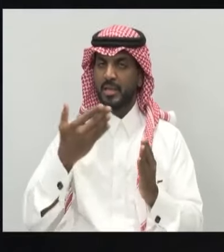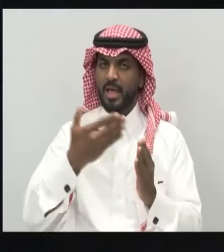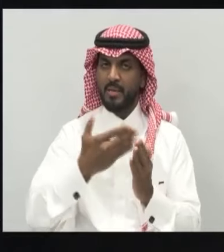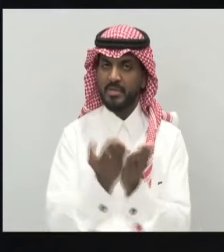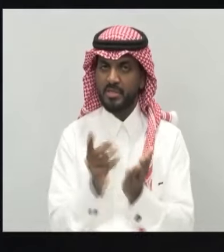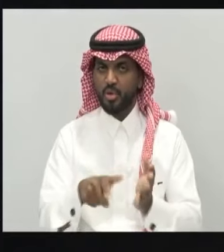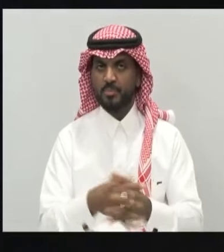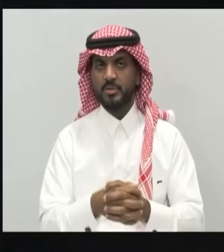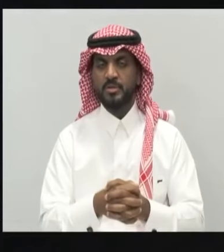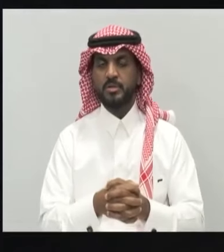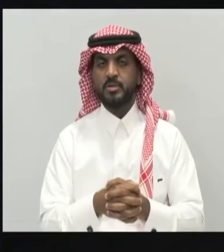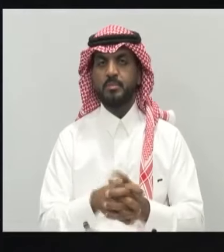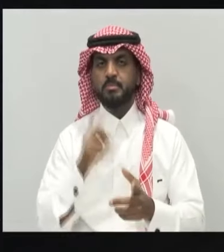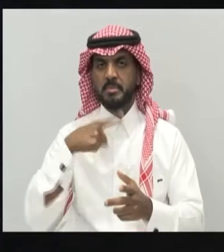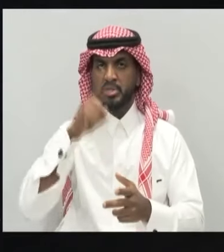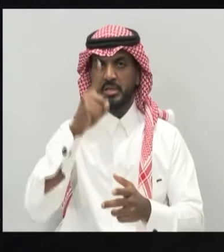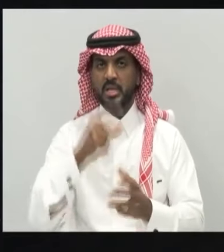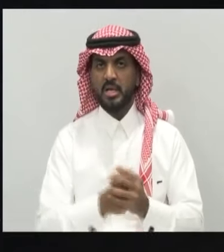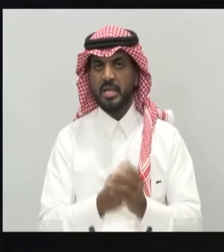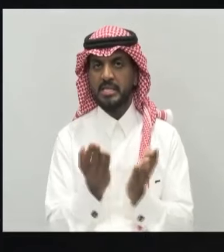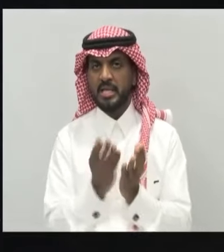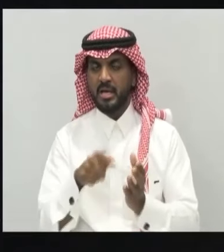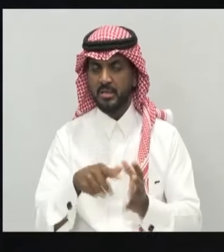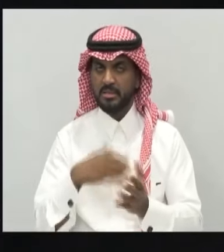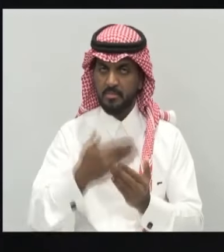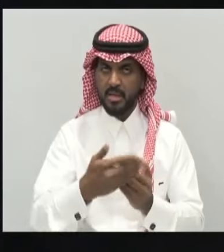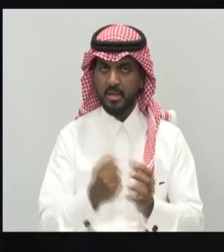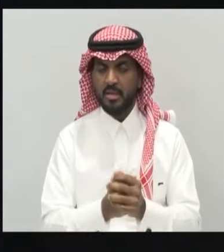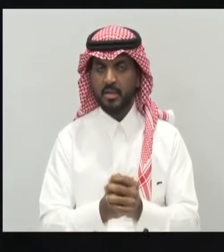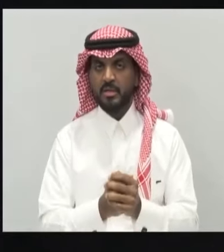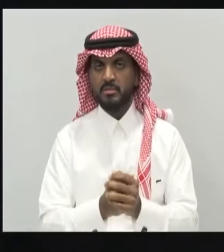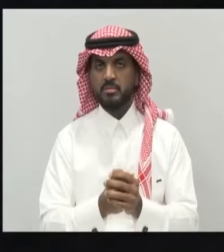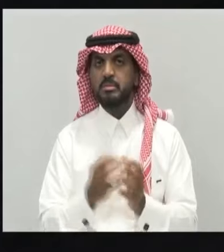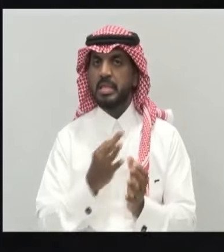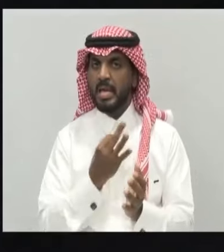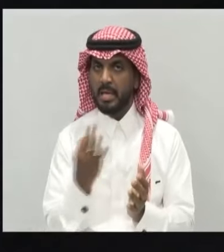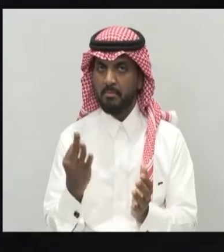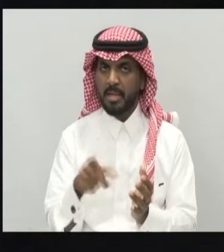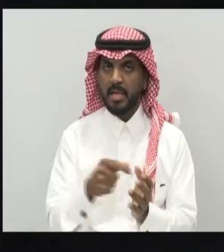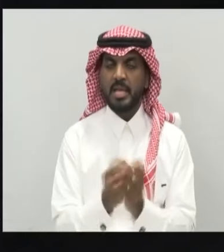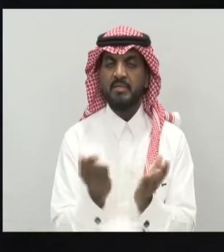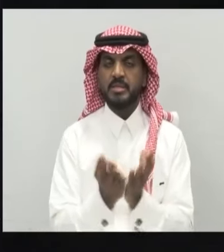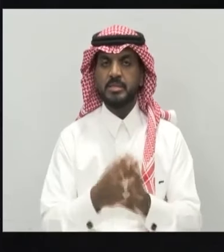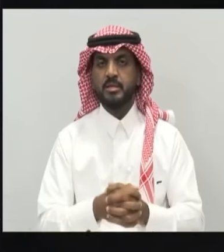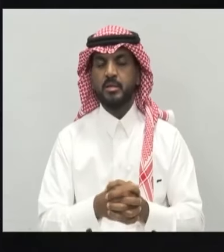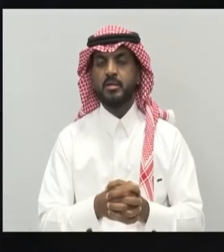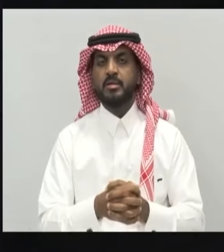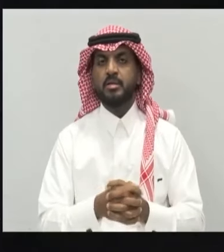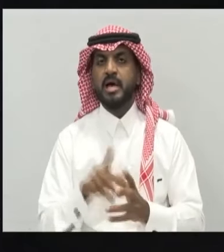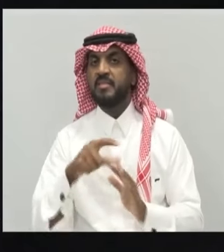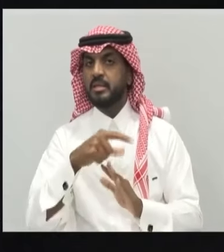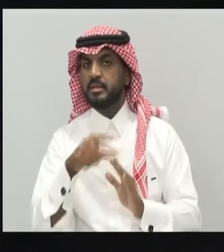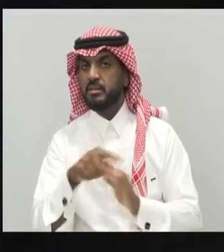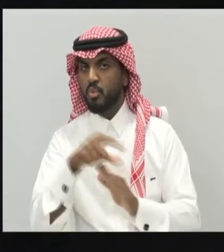درسنا لهذا اليوم بمشيئه الله الحصه القادمه ستكون امتداد لهذه الحصه وامتداد لهذا